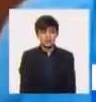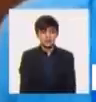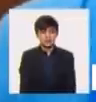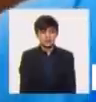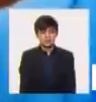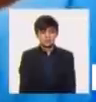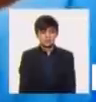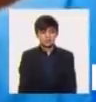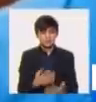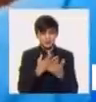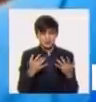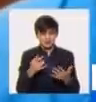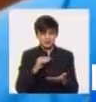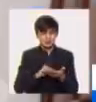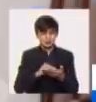Әрбір хаттаманы